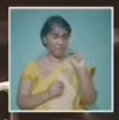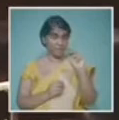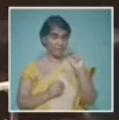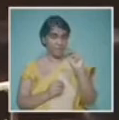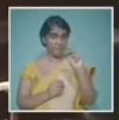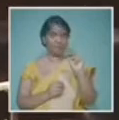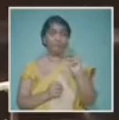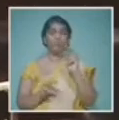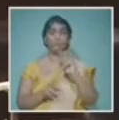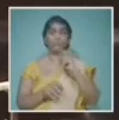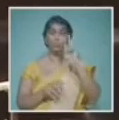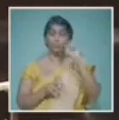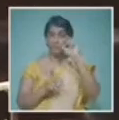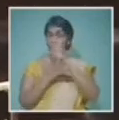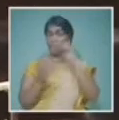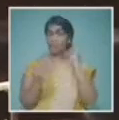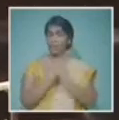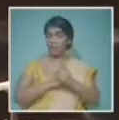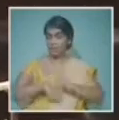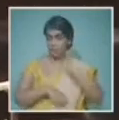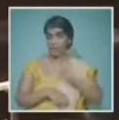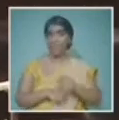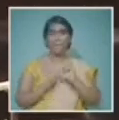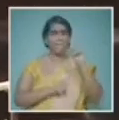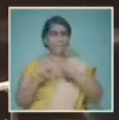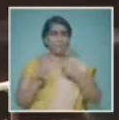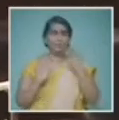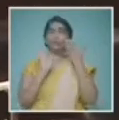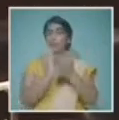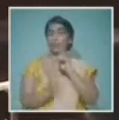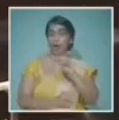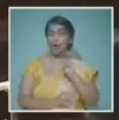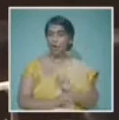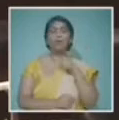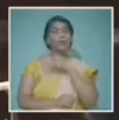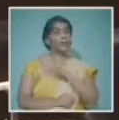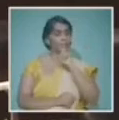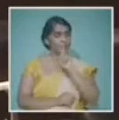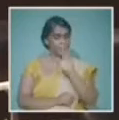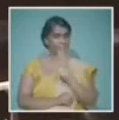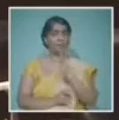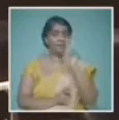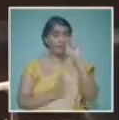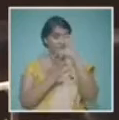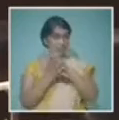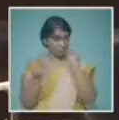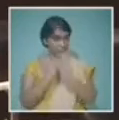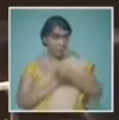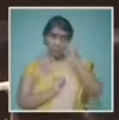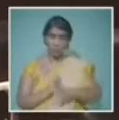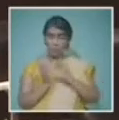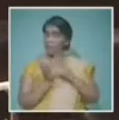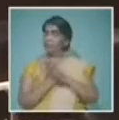2020දී 20 වෙනි සංශෝධනය සම්මත කරගන්න අවස්ථාවේදී මේ පාර්ලිමේන්තුවේ ඉදිරිපත් කරේ මොකද්ද? ඒ වෙලාවේදී කිව්වා 20 වෙනි සංශෝධනය සම්මත